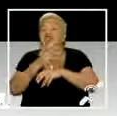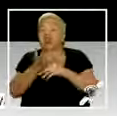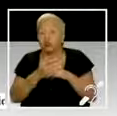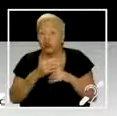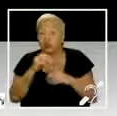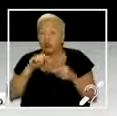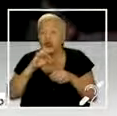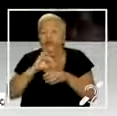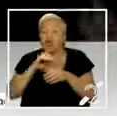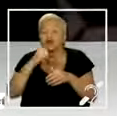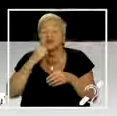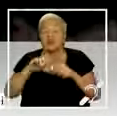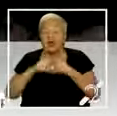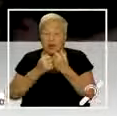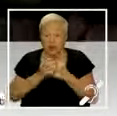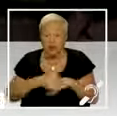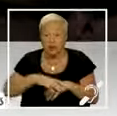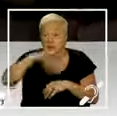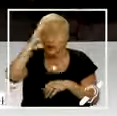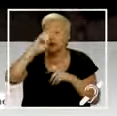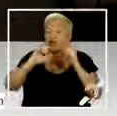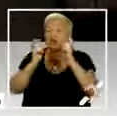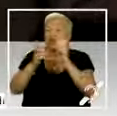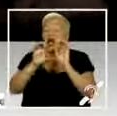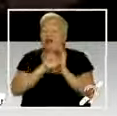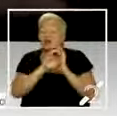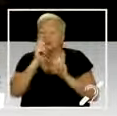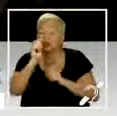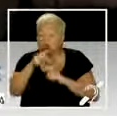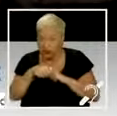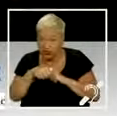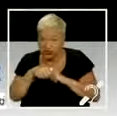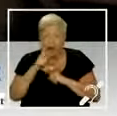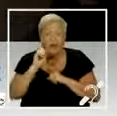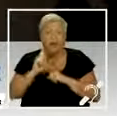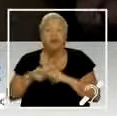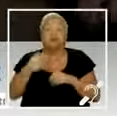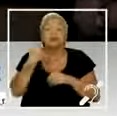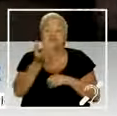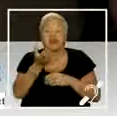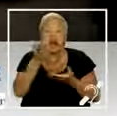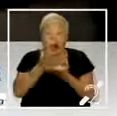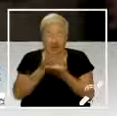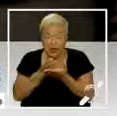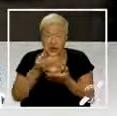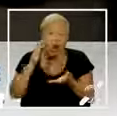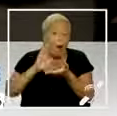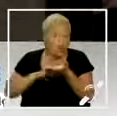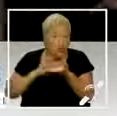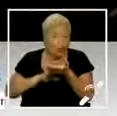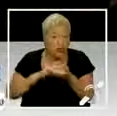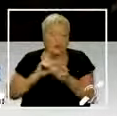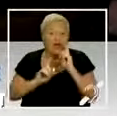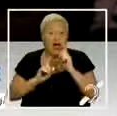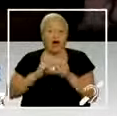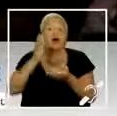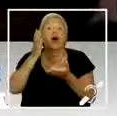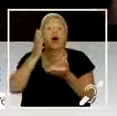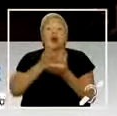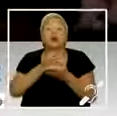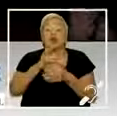Alta Curte de Casație și Justiție, trebuie să se pronunțe și să interpreteze dacă deciziile